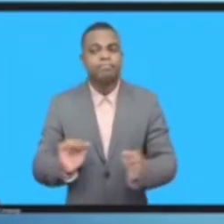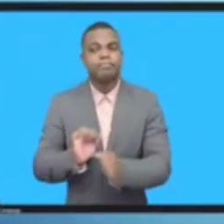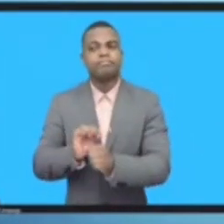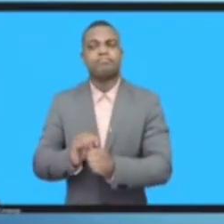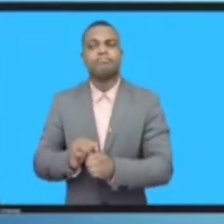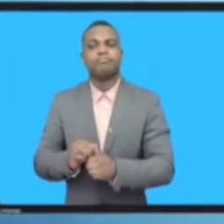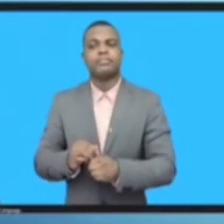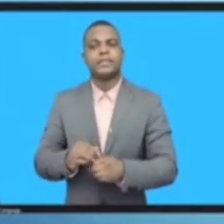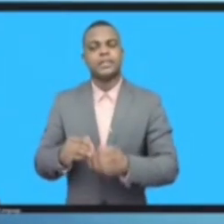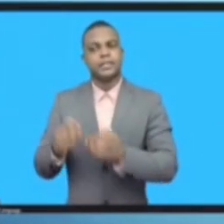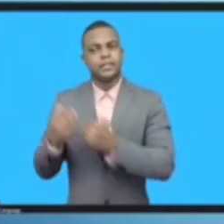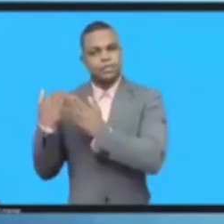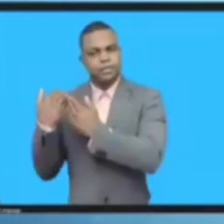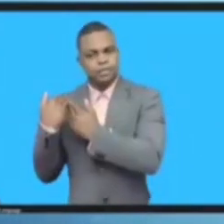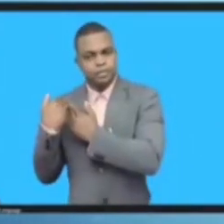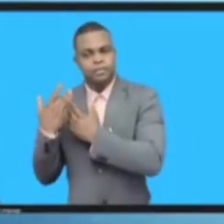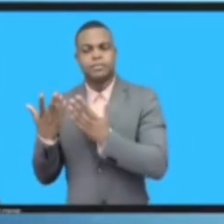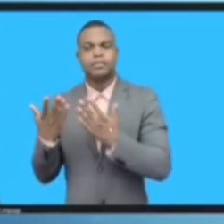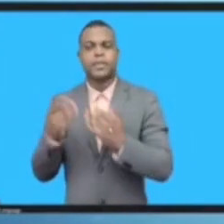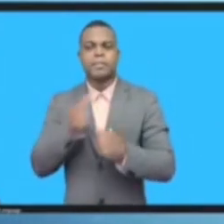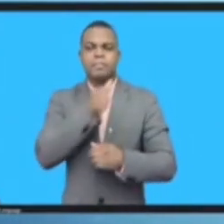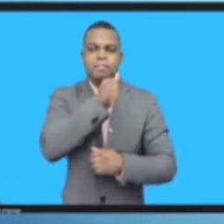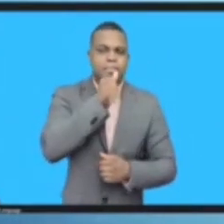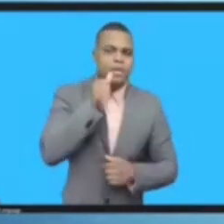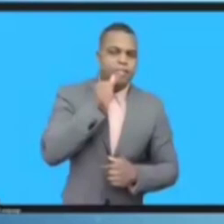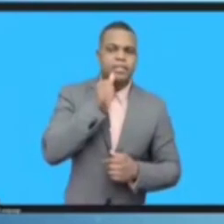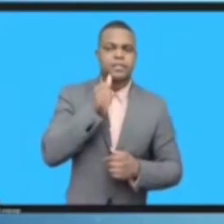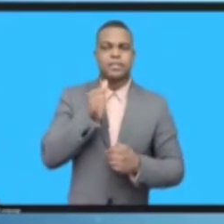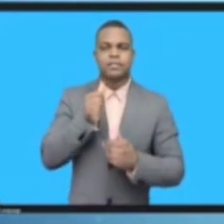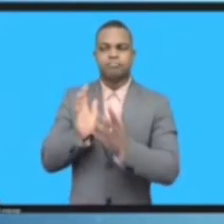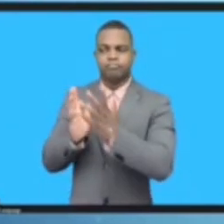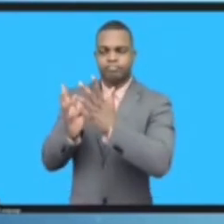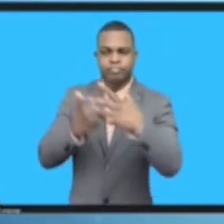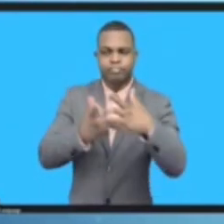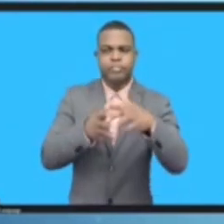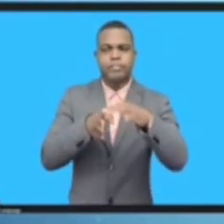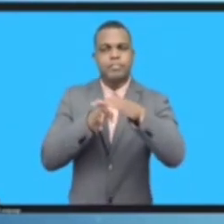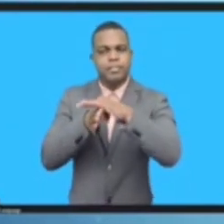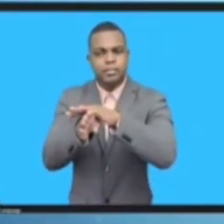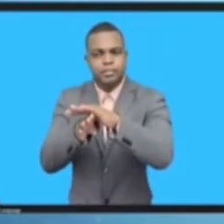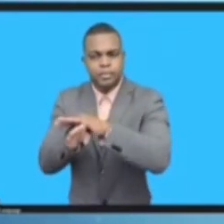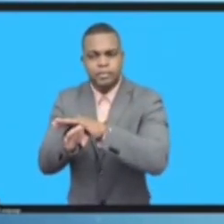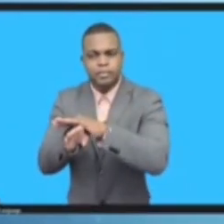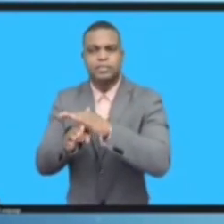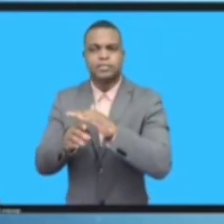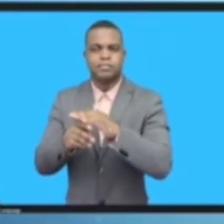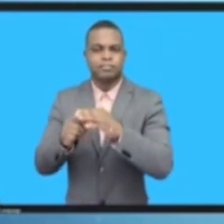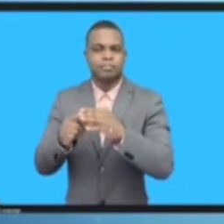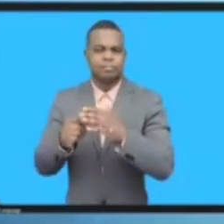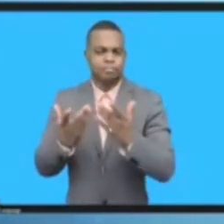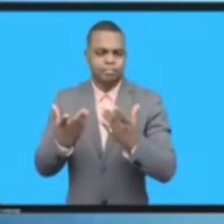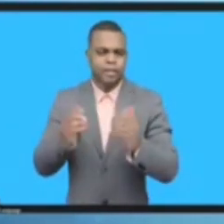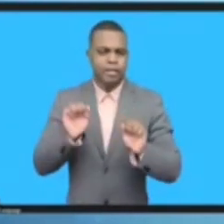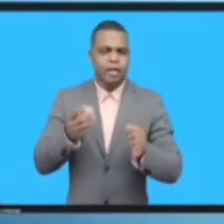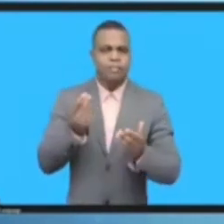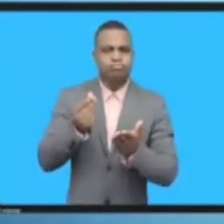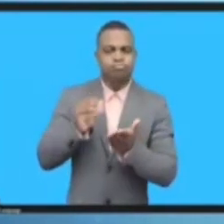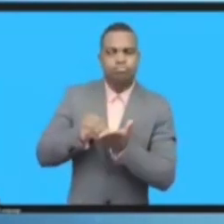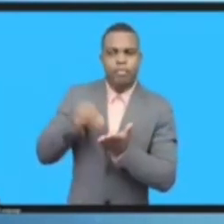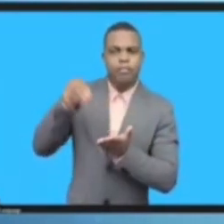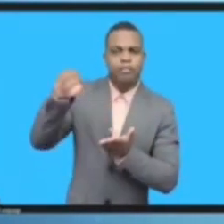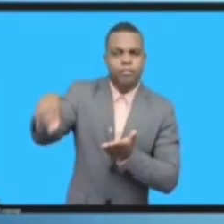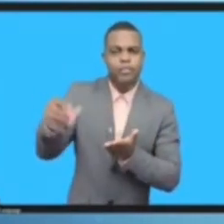coût abordable, assurer la résilience, assurer la durabilité des opérations et aussi l'adaptabilité. Je suis sûr qu'on pourrait